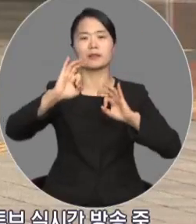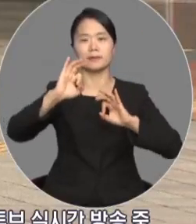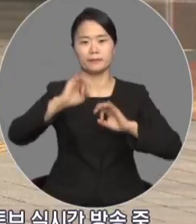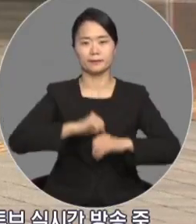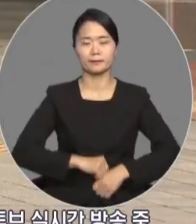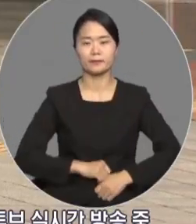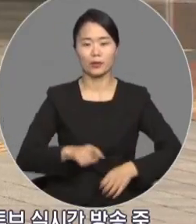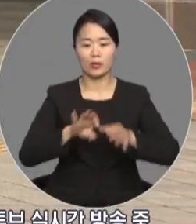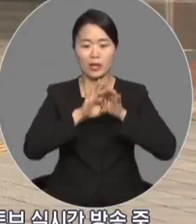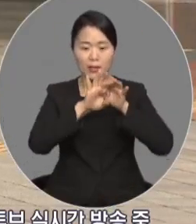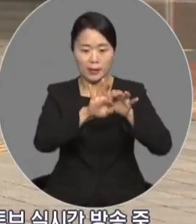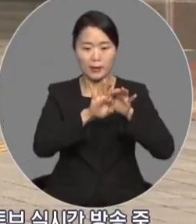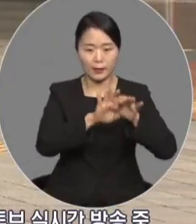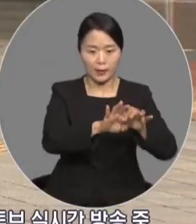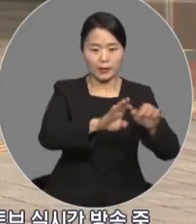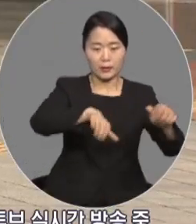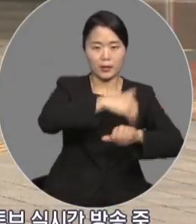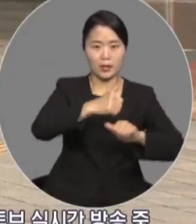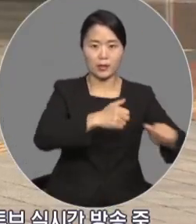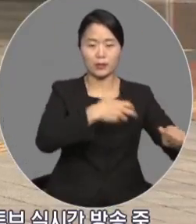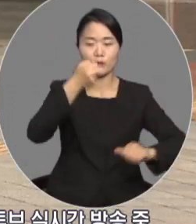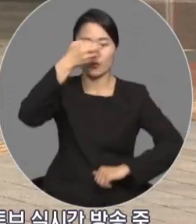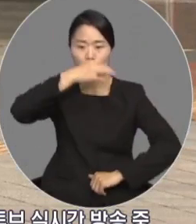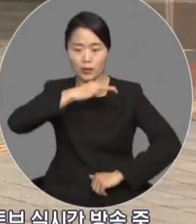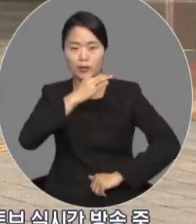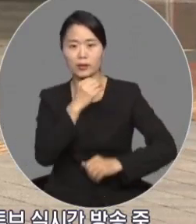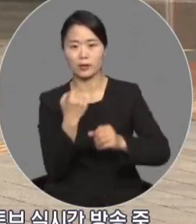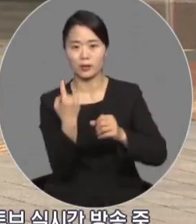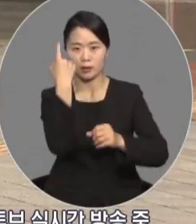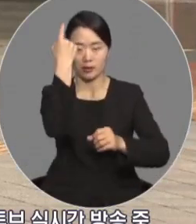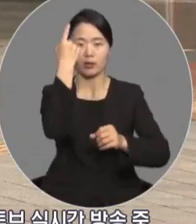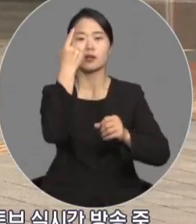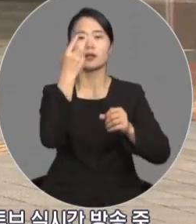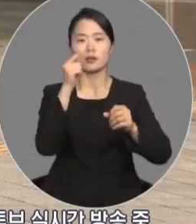효율성을 높인 이번 조직 개편을 통해 울산시가